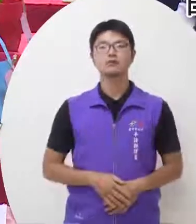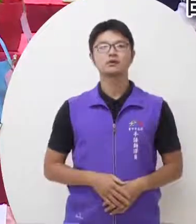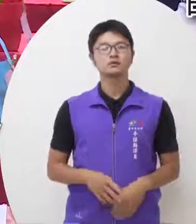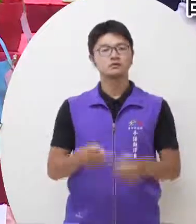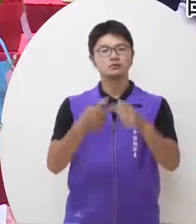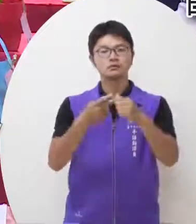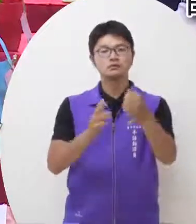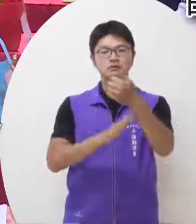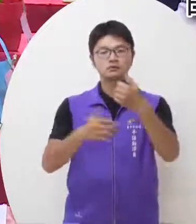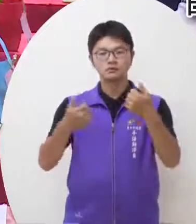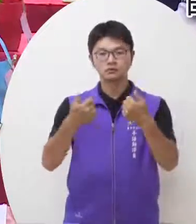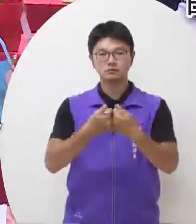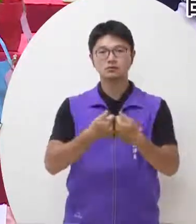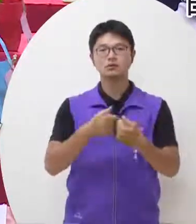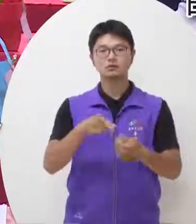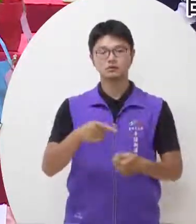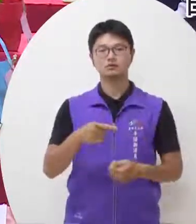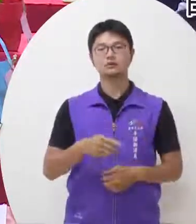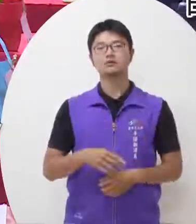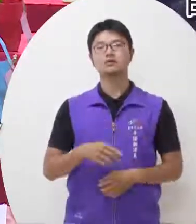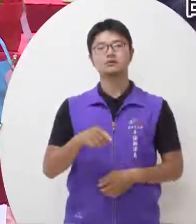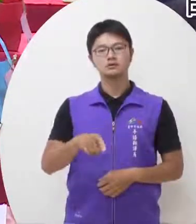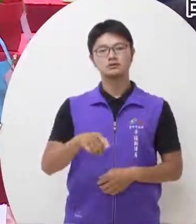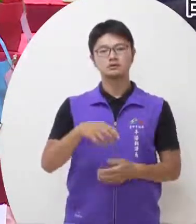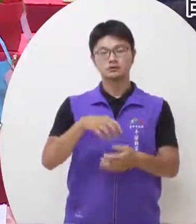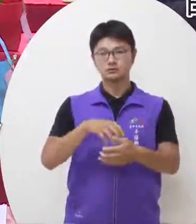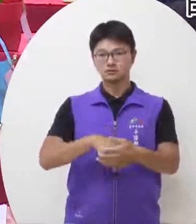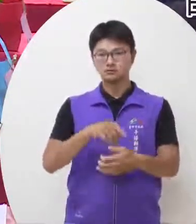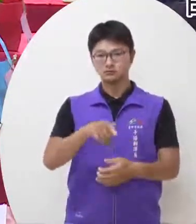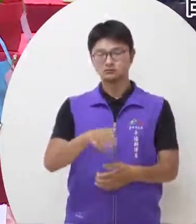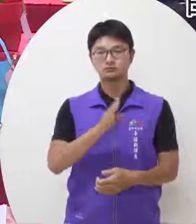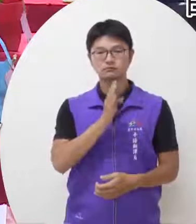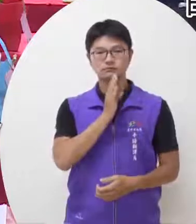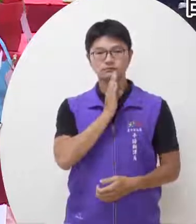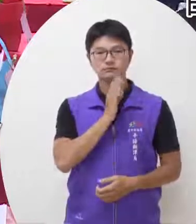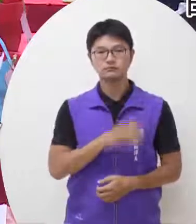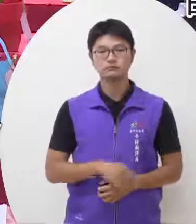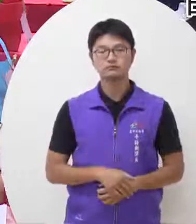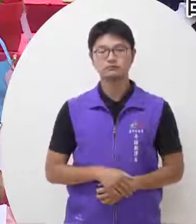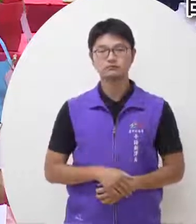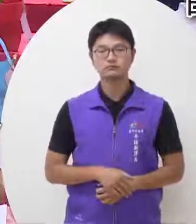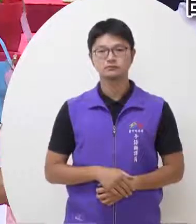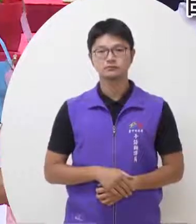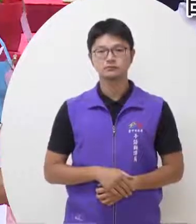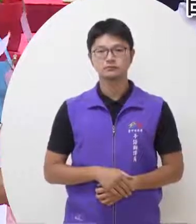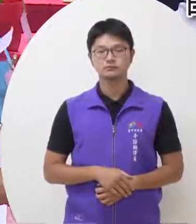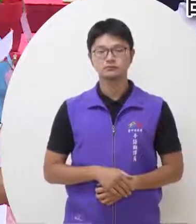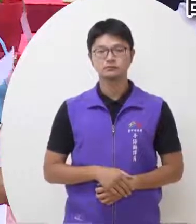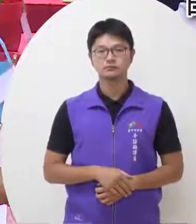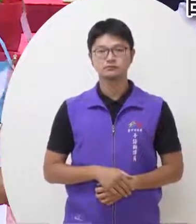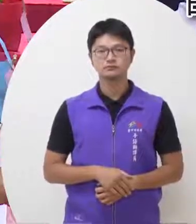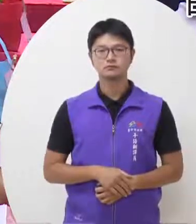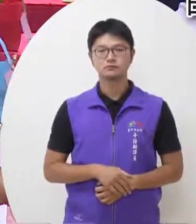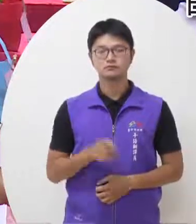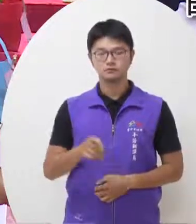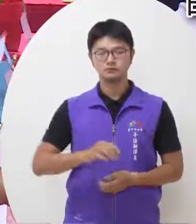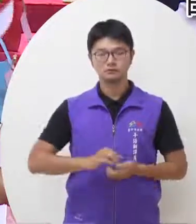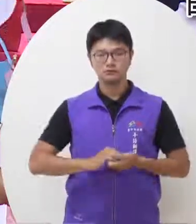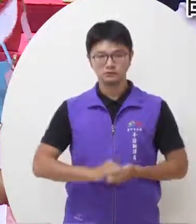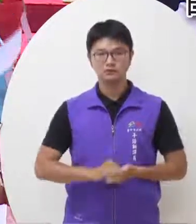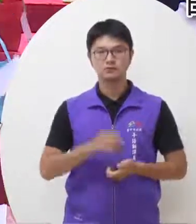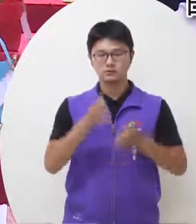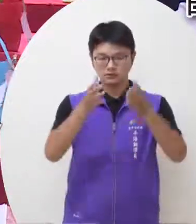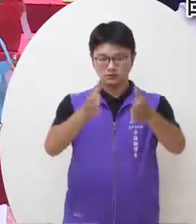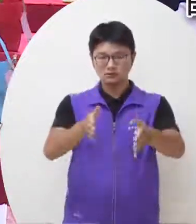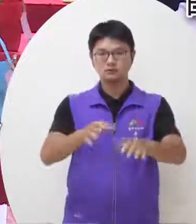部分呢我上来之后，事实上中间的人员的挑选我们也是把它做适度的改组因为我们必须兼具景观